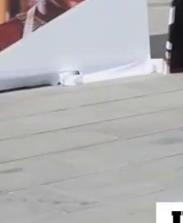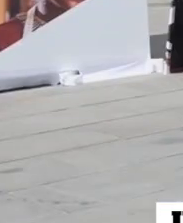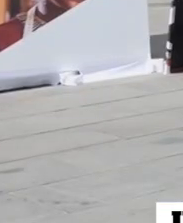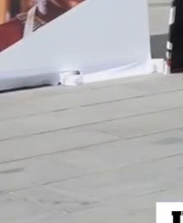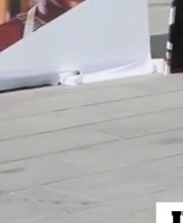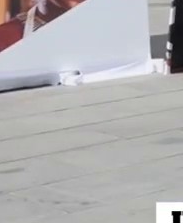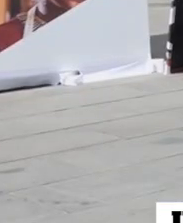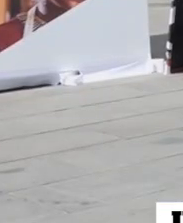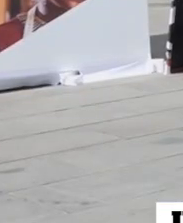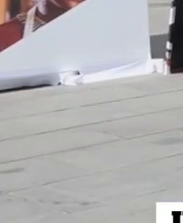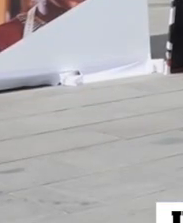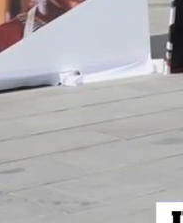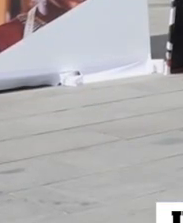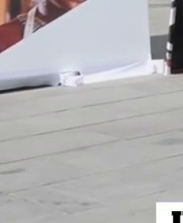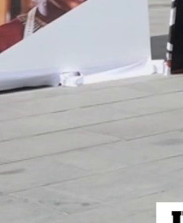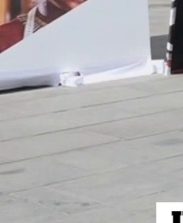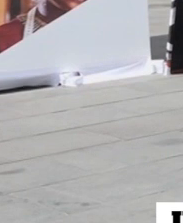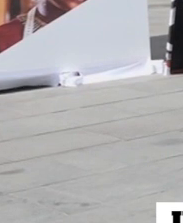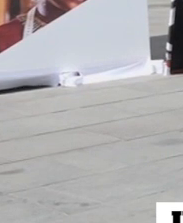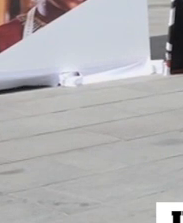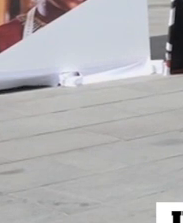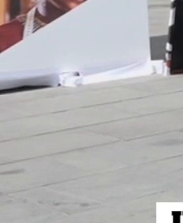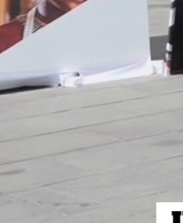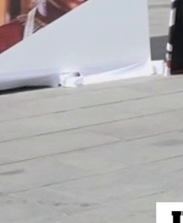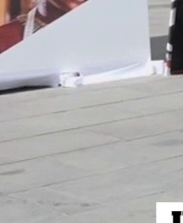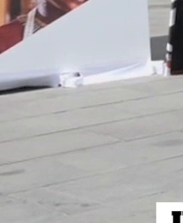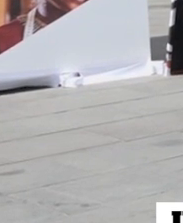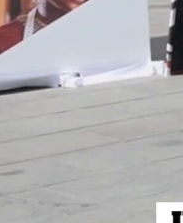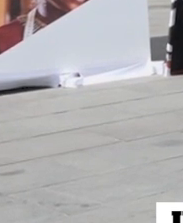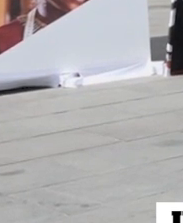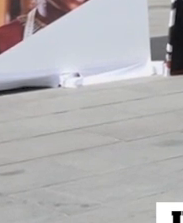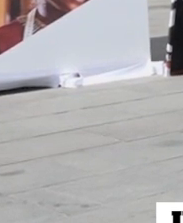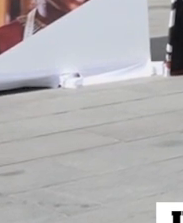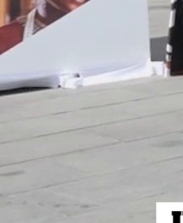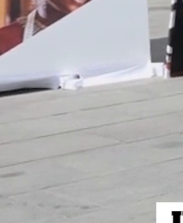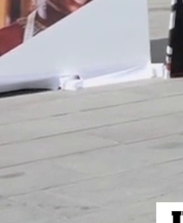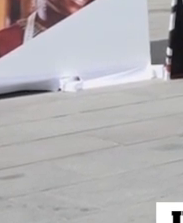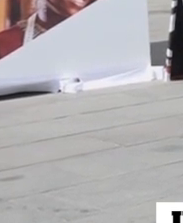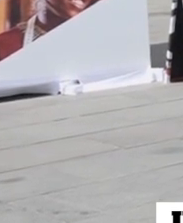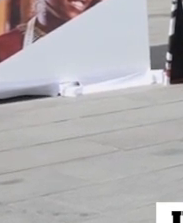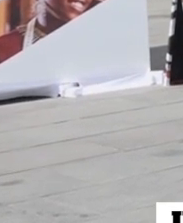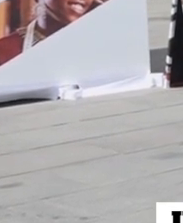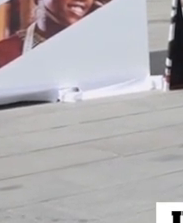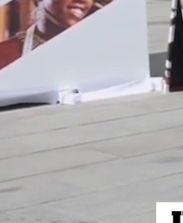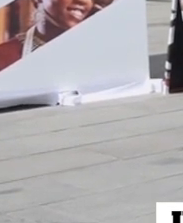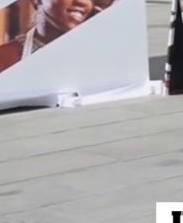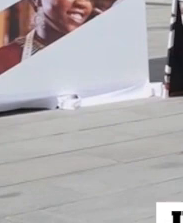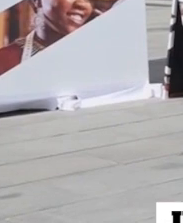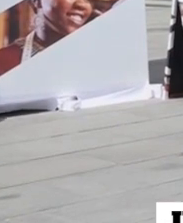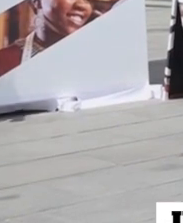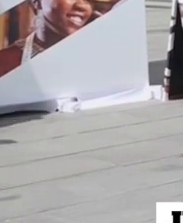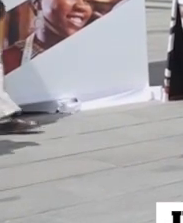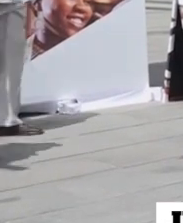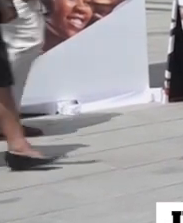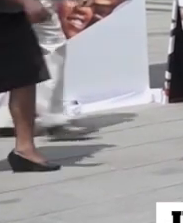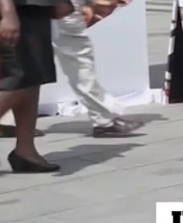wa mbere nibwo i Dar es Salaam muri Tanzania hatangiye inama y'iminsi itatu. Ni inama igaruka ku buryo bwo guteza imbere abagore